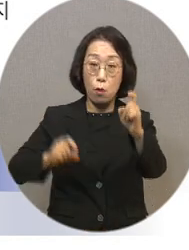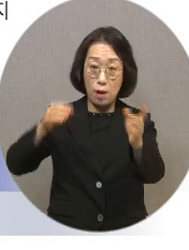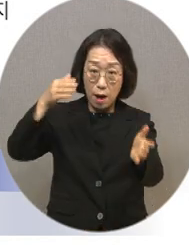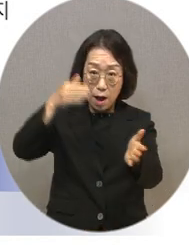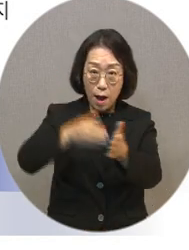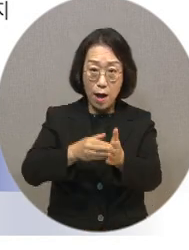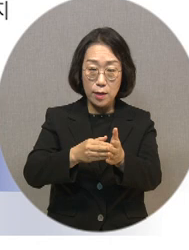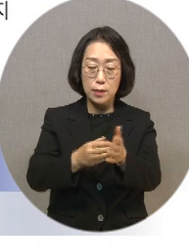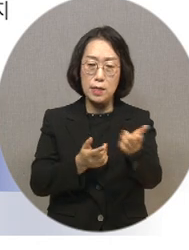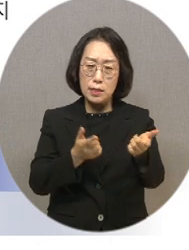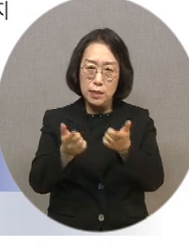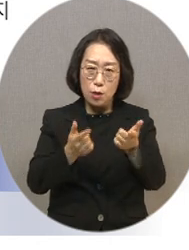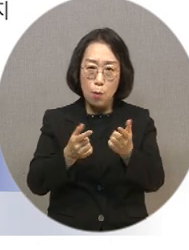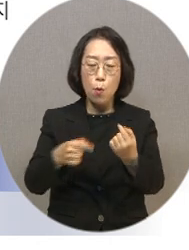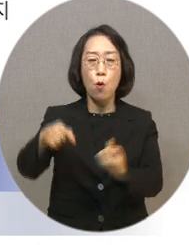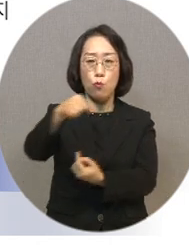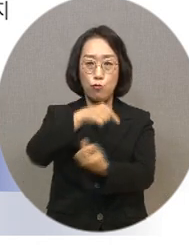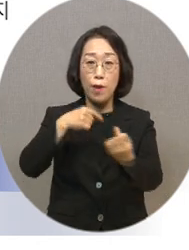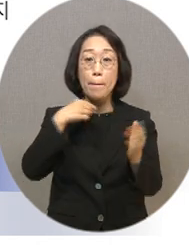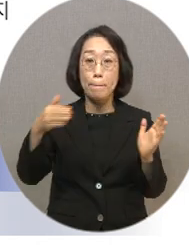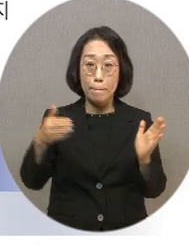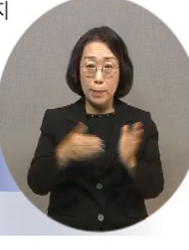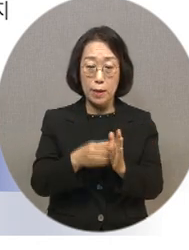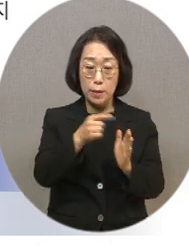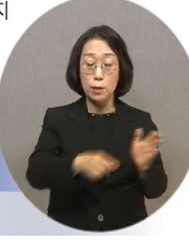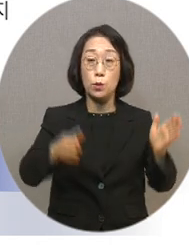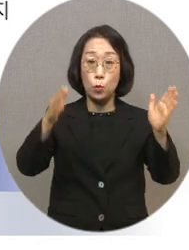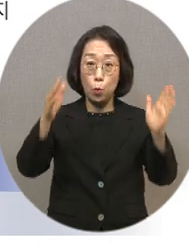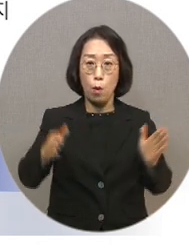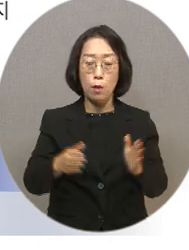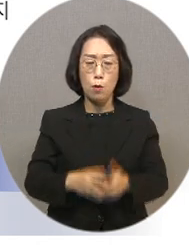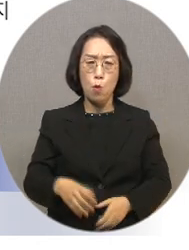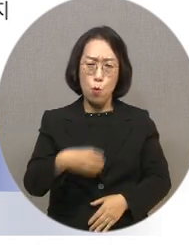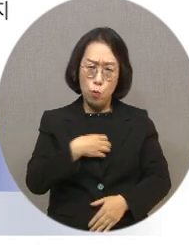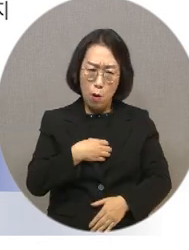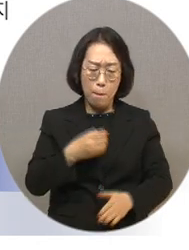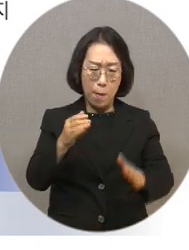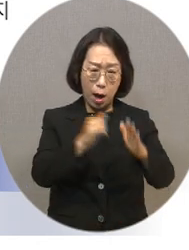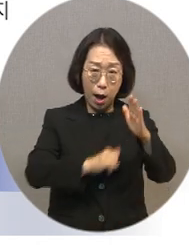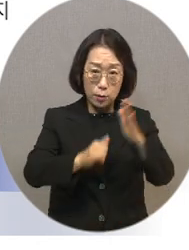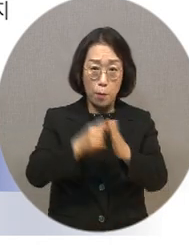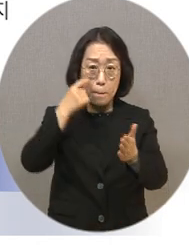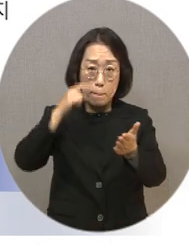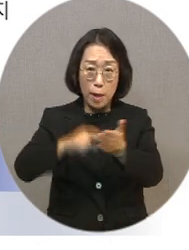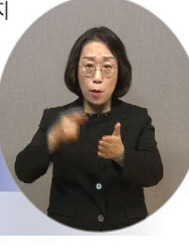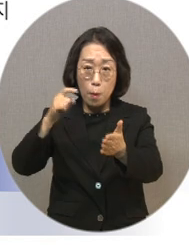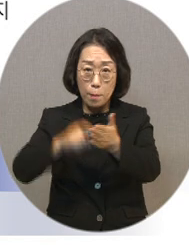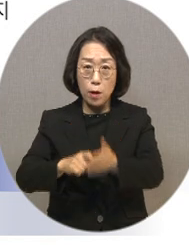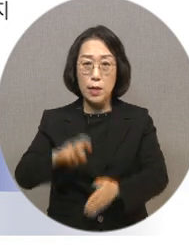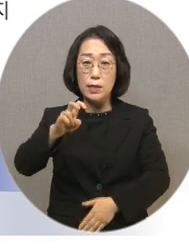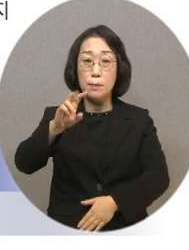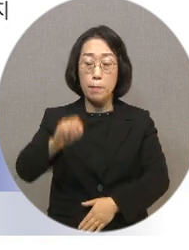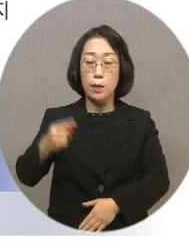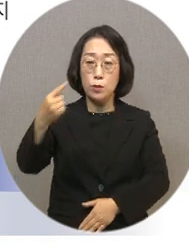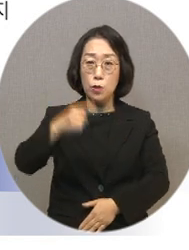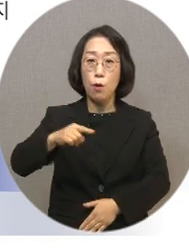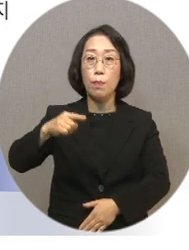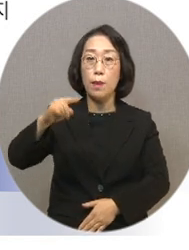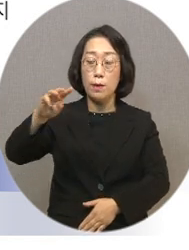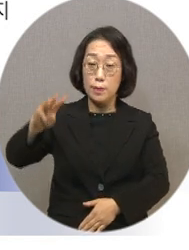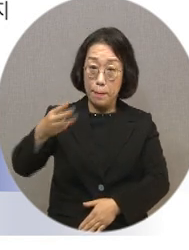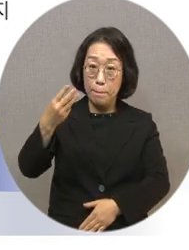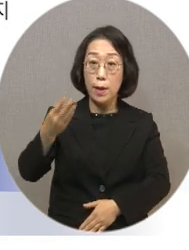시범 운영했는데요 시범 운영 기간에 위기 가구 중앙 발굴 대상 20 133명